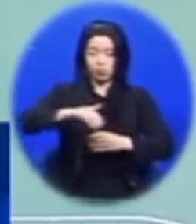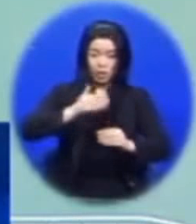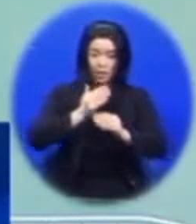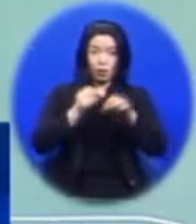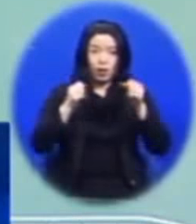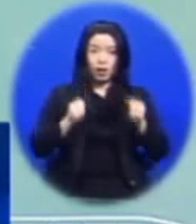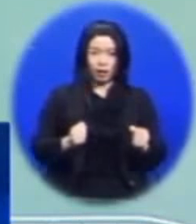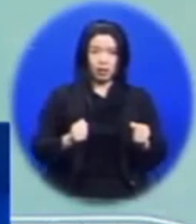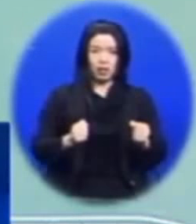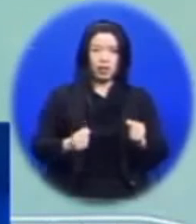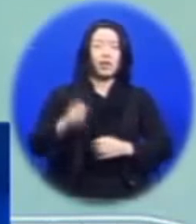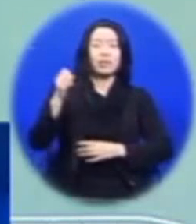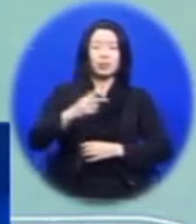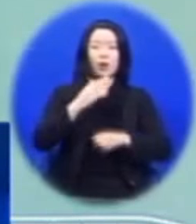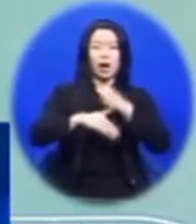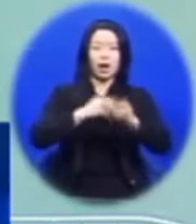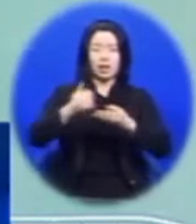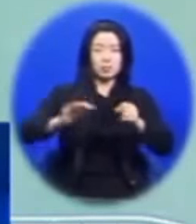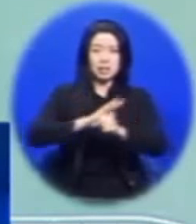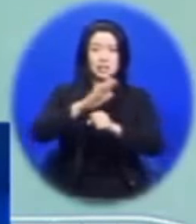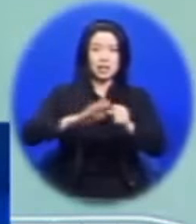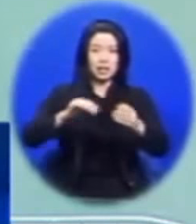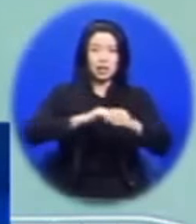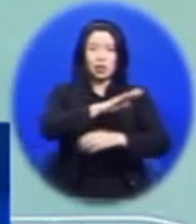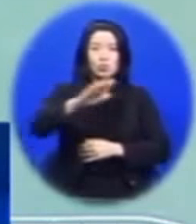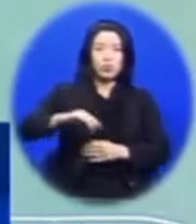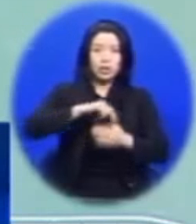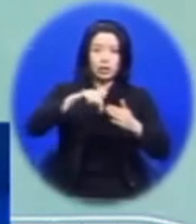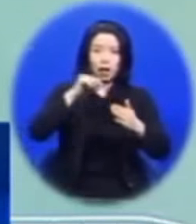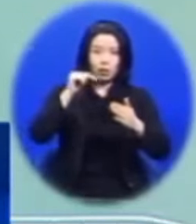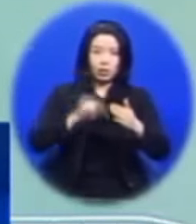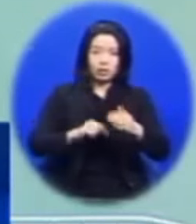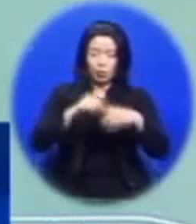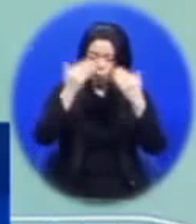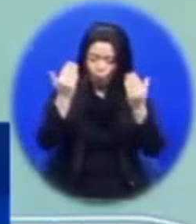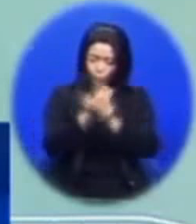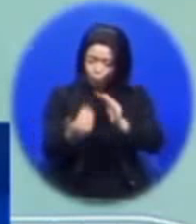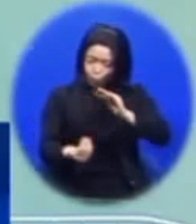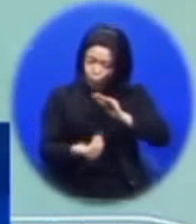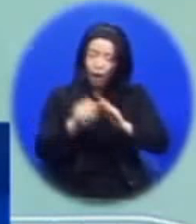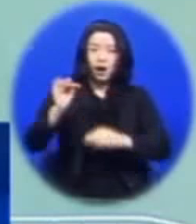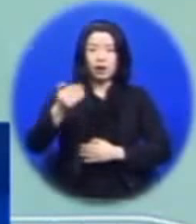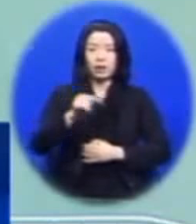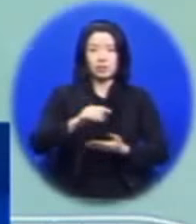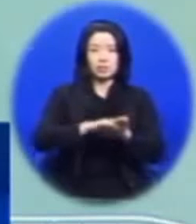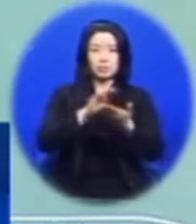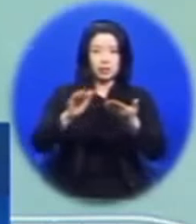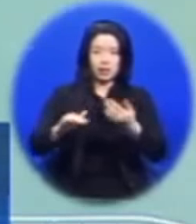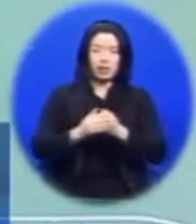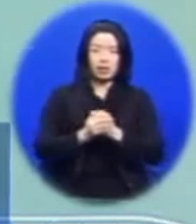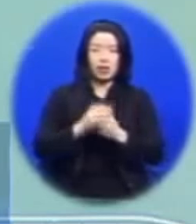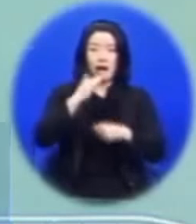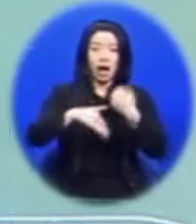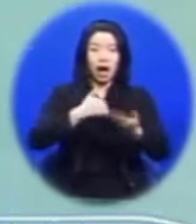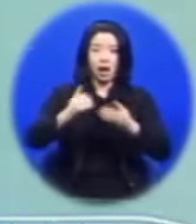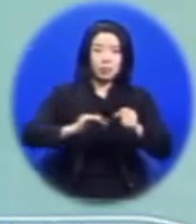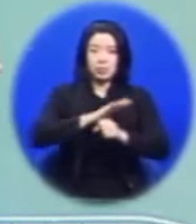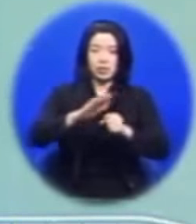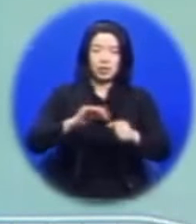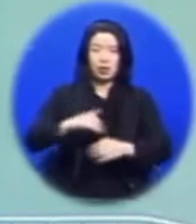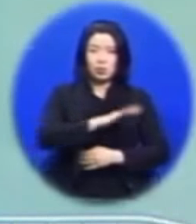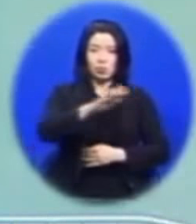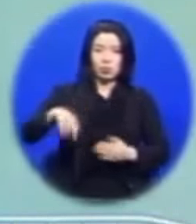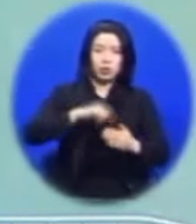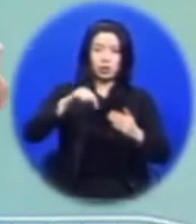계시고 또 하나님의 사랑이 우리 가운데서 완성된 것입니다 하나님의 사랑이 우리